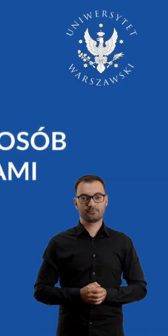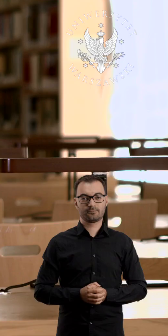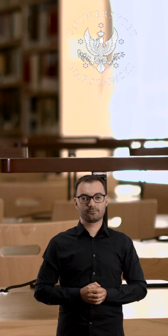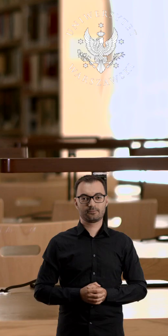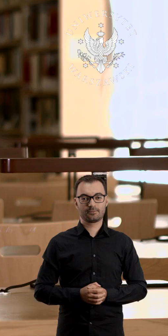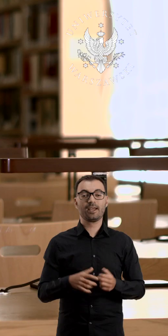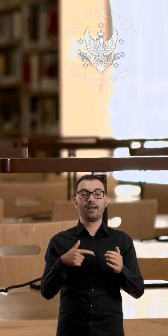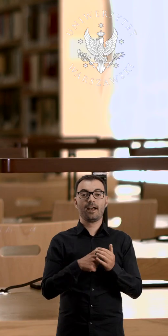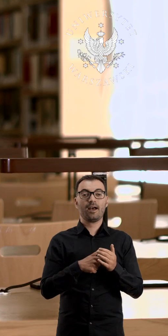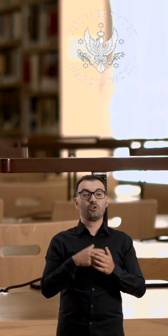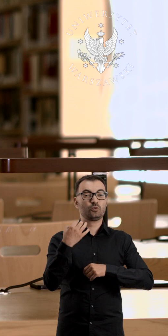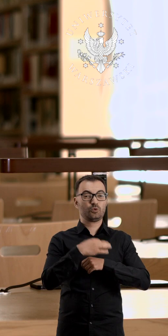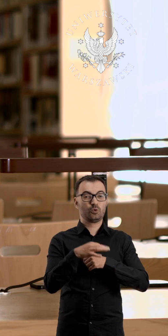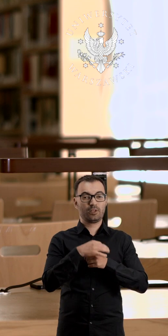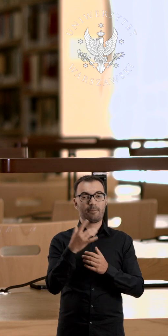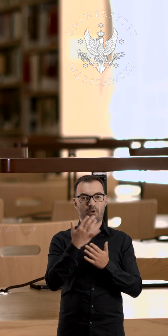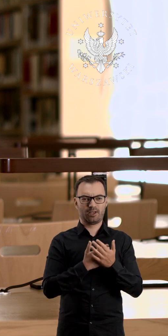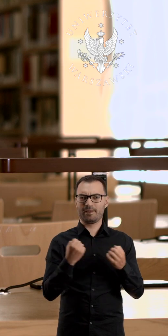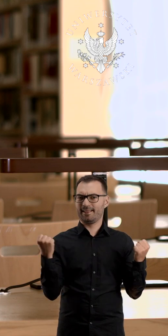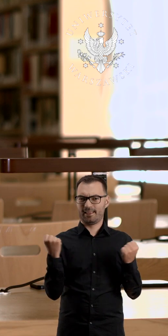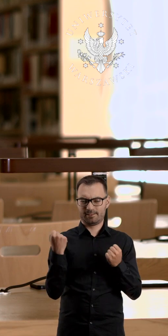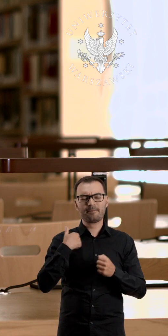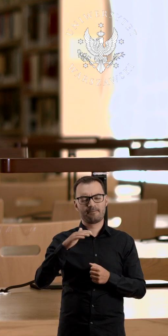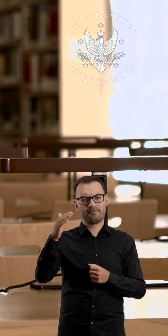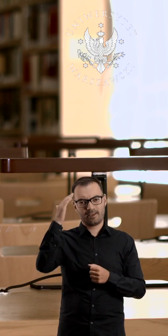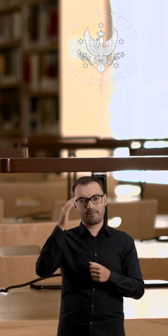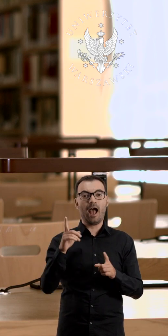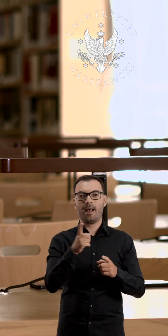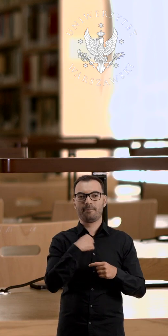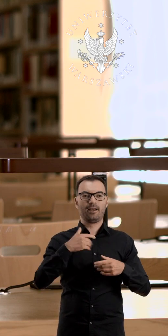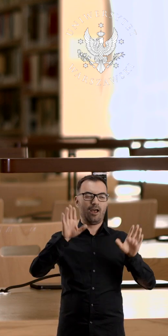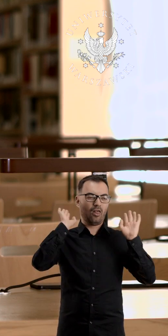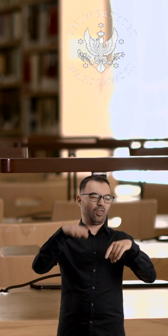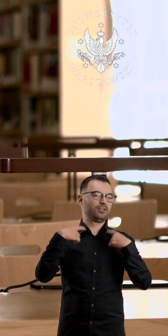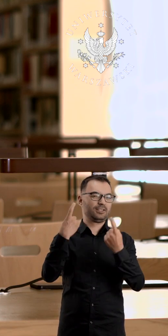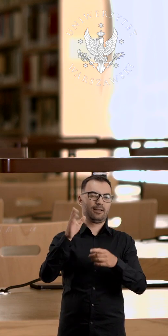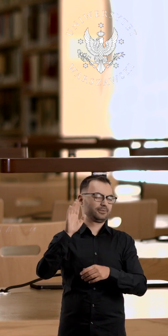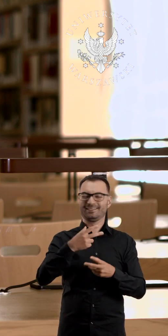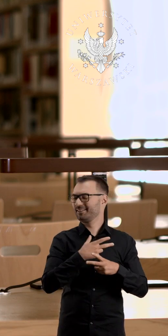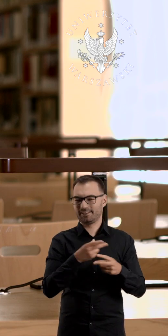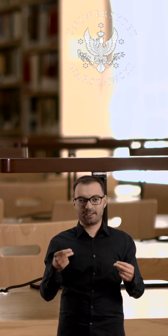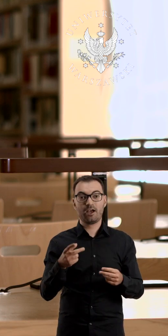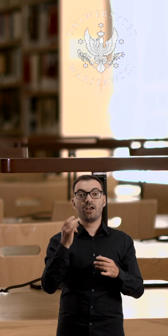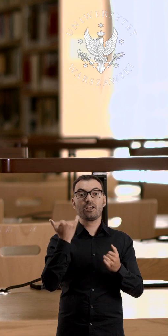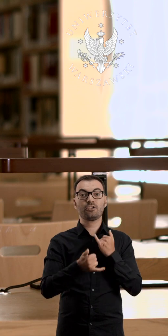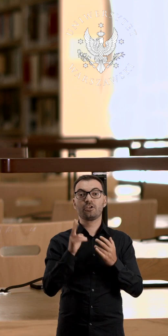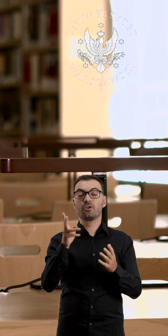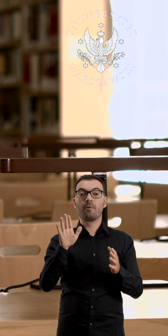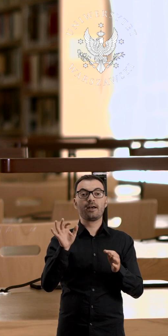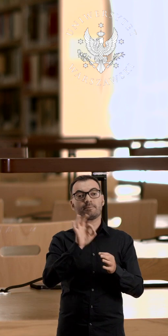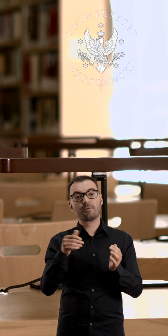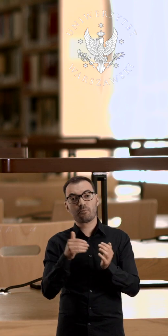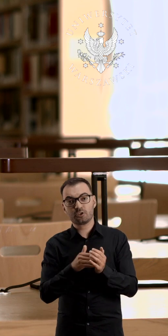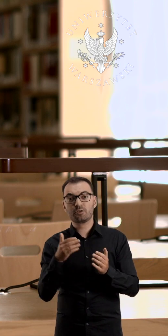Niepełnosprawnościami. W tym bardzo intensywnym programie studiów nie zostawiamy oczywiście nikogo samemu sobie. Chętnie udzielimy pomocy wszystkim osobom